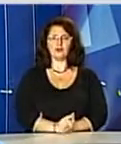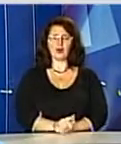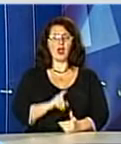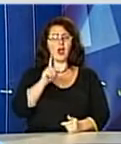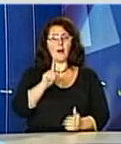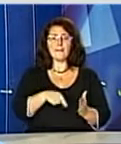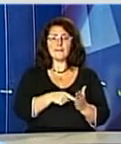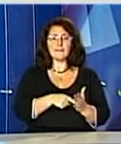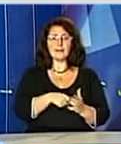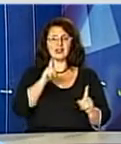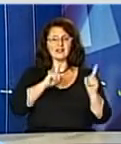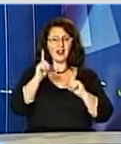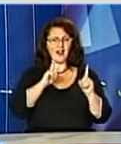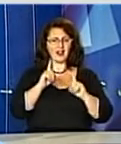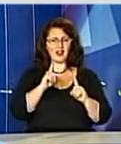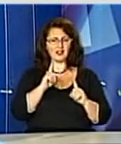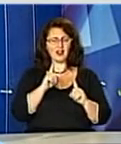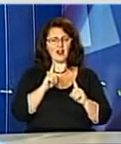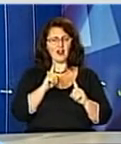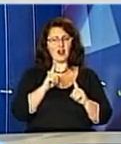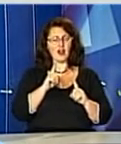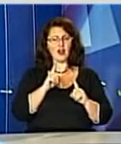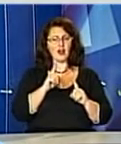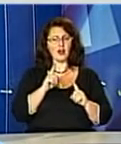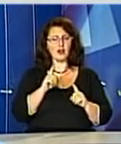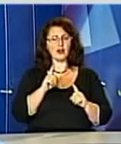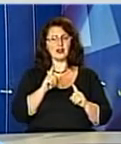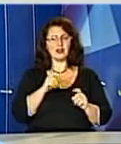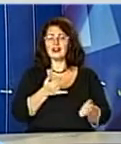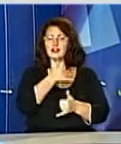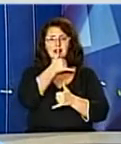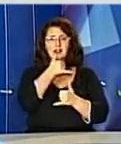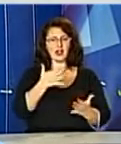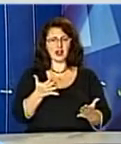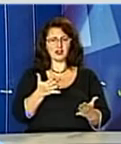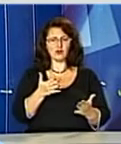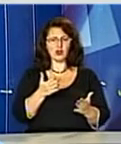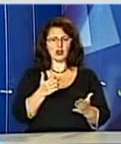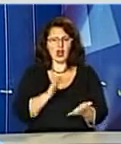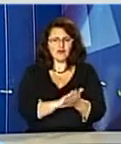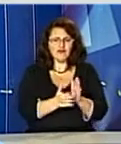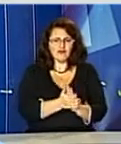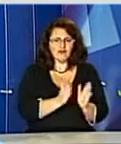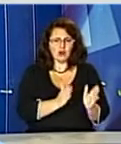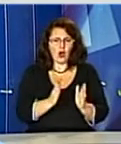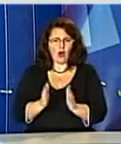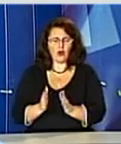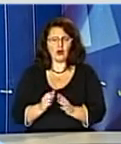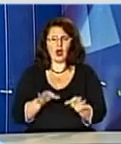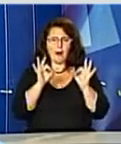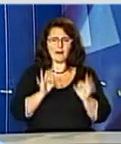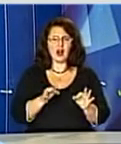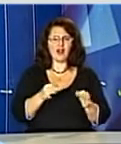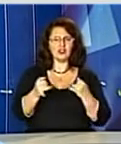Львова, бо питання стосується двох частин області, що міська рада Львова не змогла налагодити дієвий діалог з